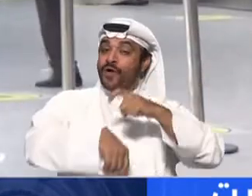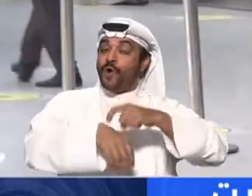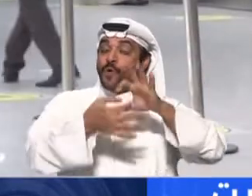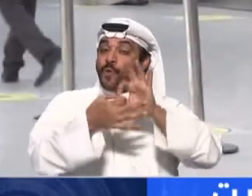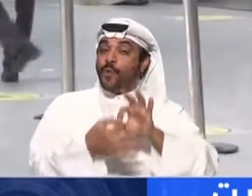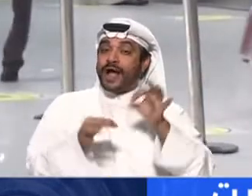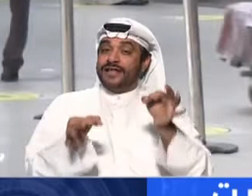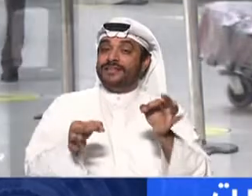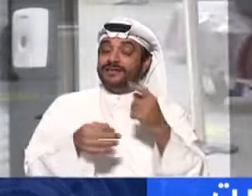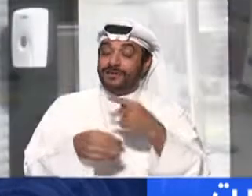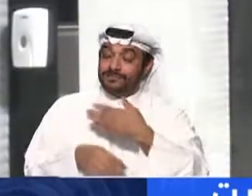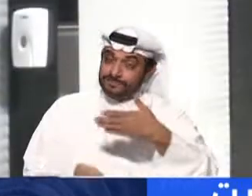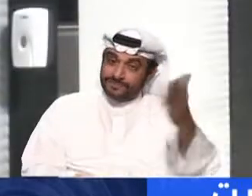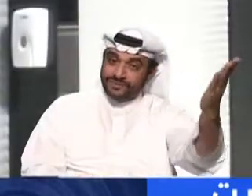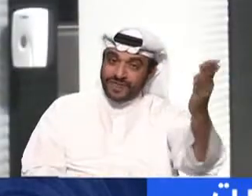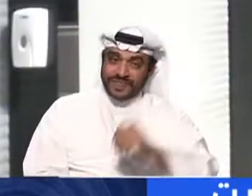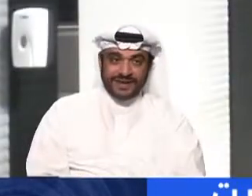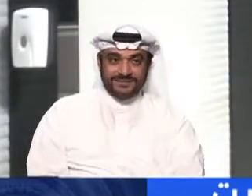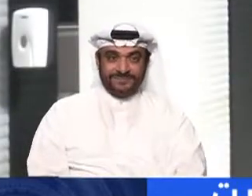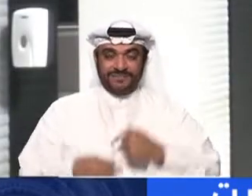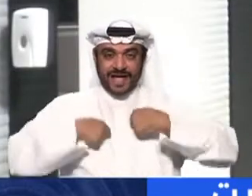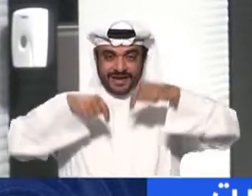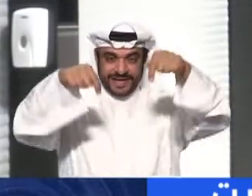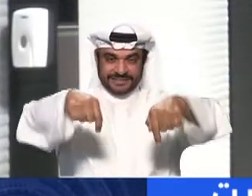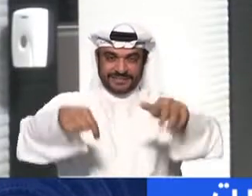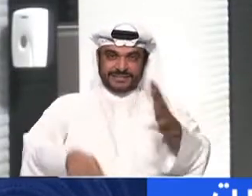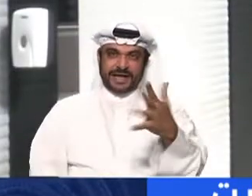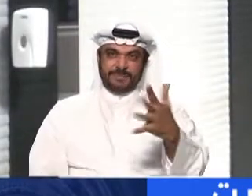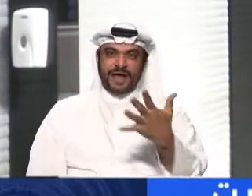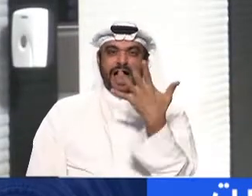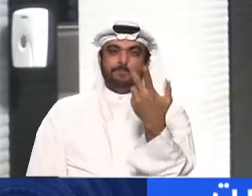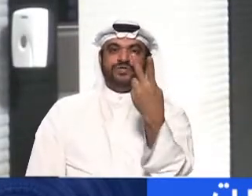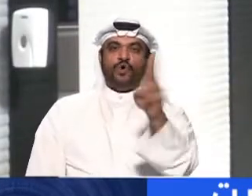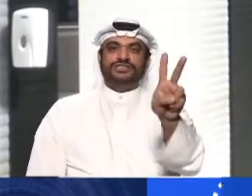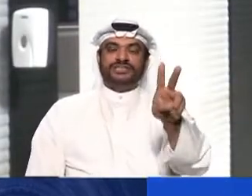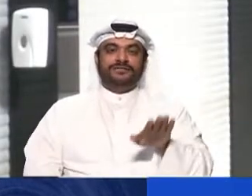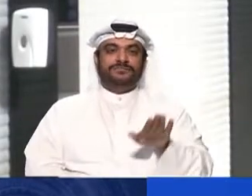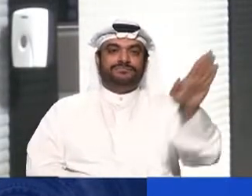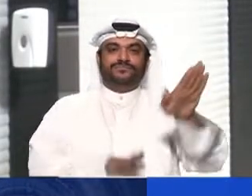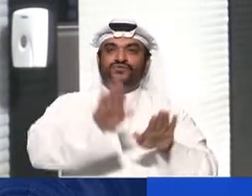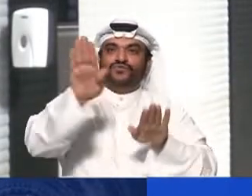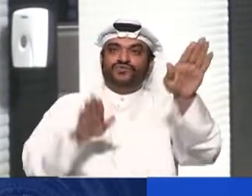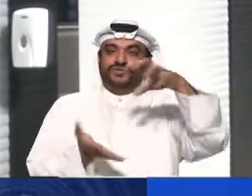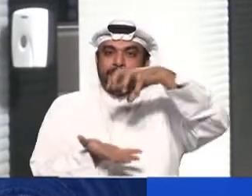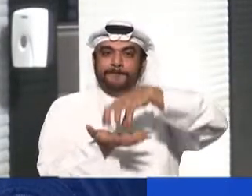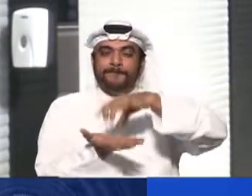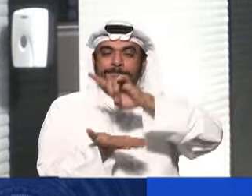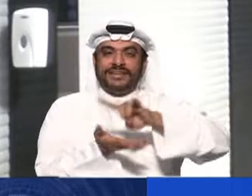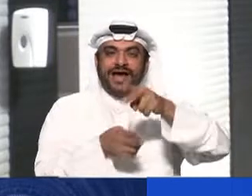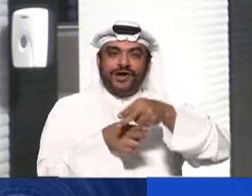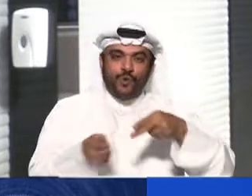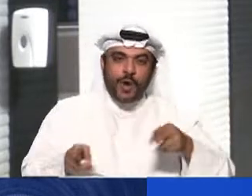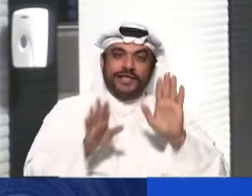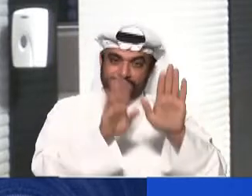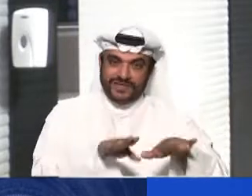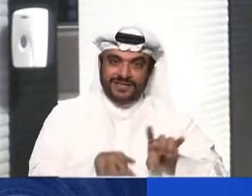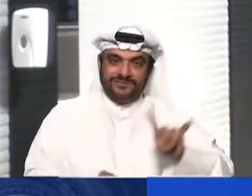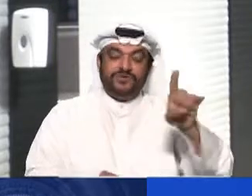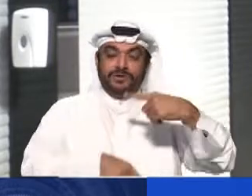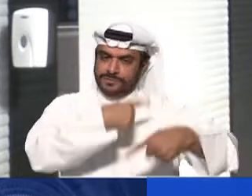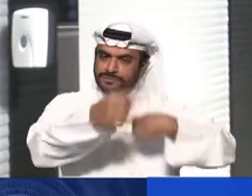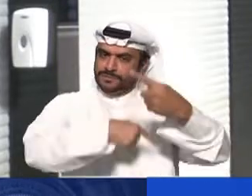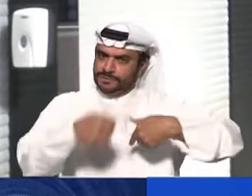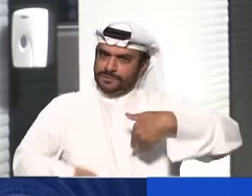والطيران المدني. عندنا تقريبا 25 رحلة مغادرة من مطار الكويت الدولي، ما